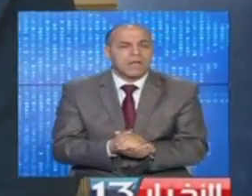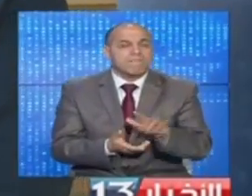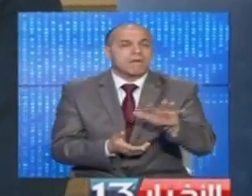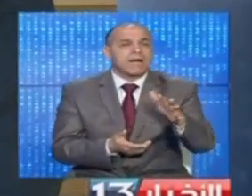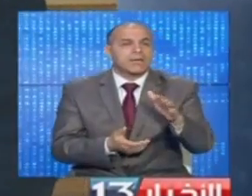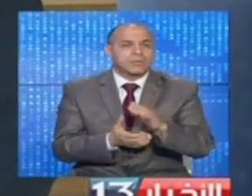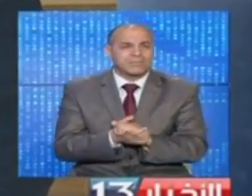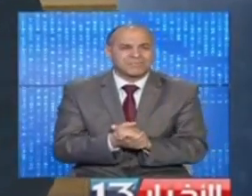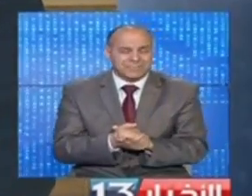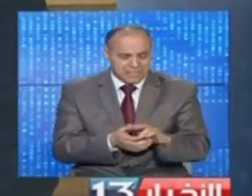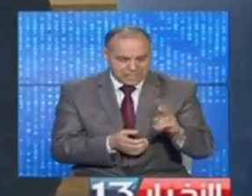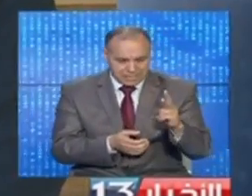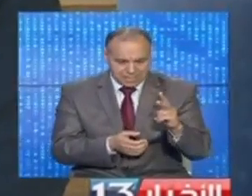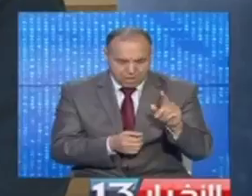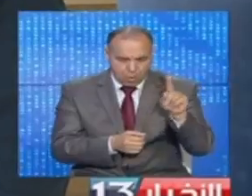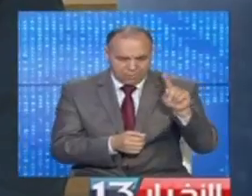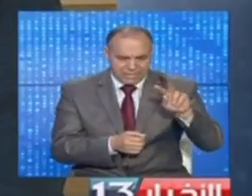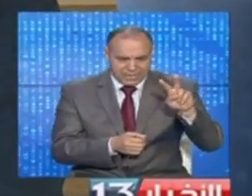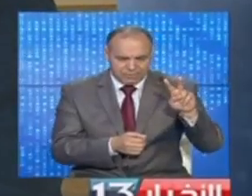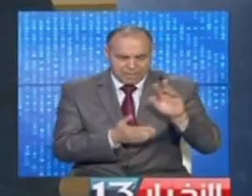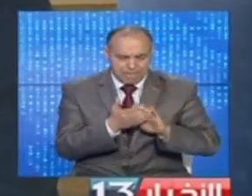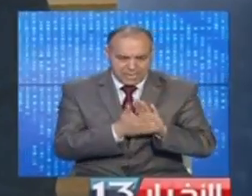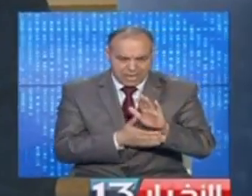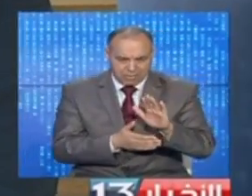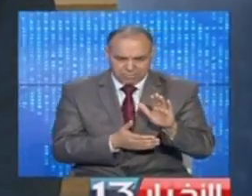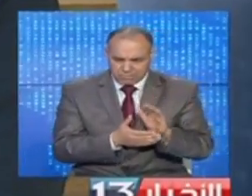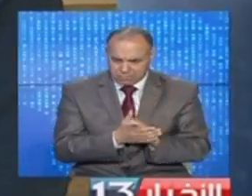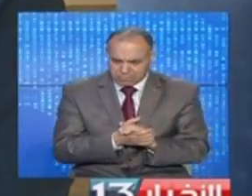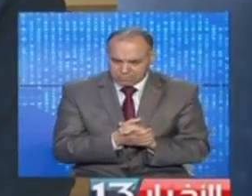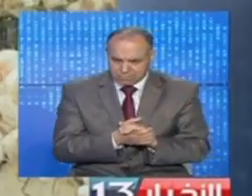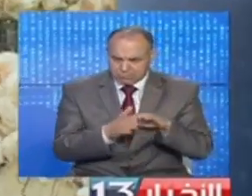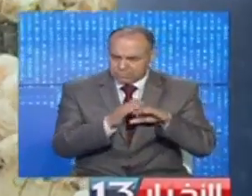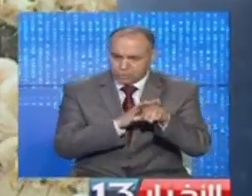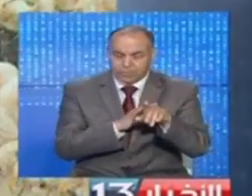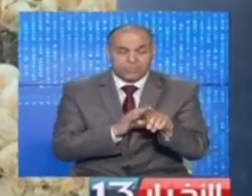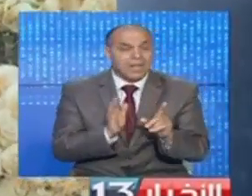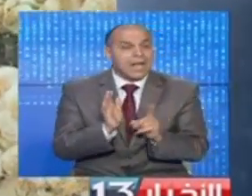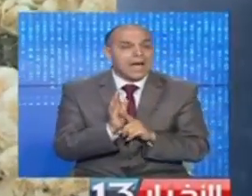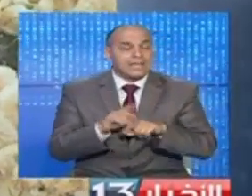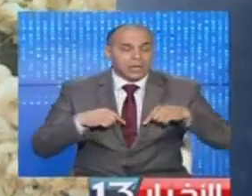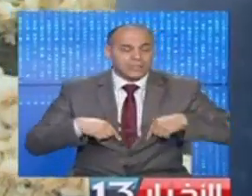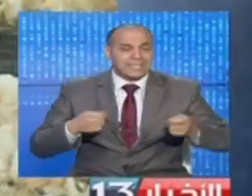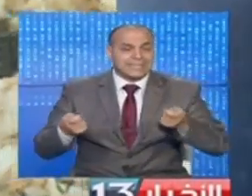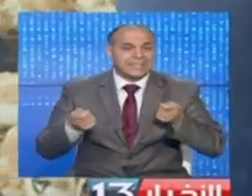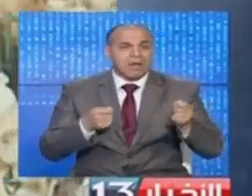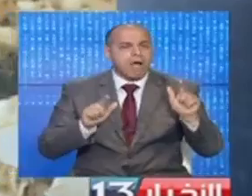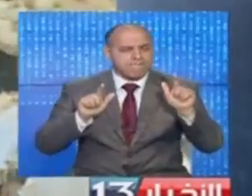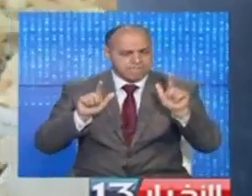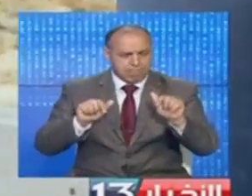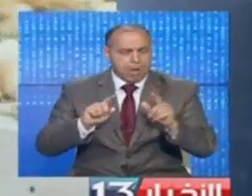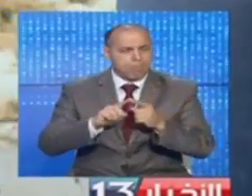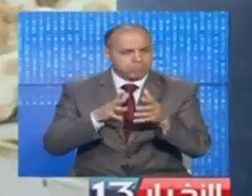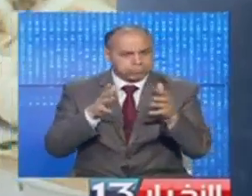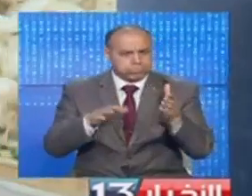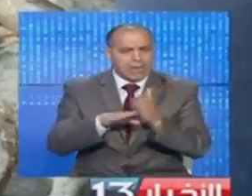تقريبا 1.5 إلى 2 مليون طن مخزون. وقد أكدت وزارة التجارة توفر كميات هامة